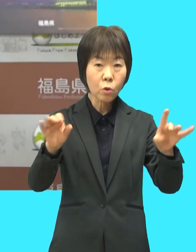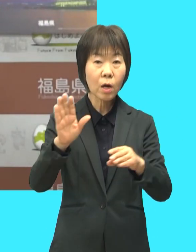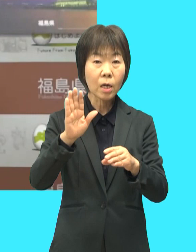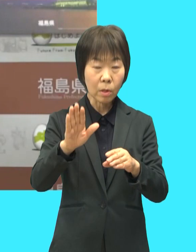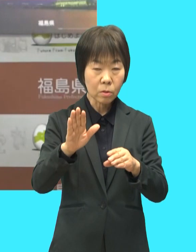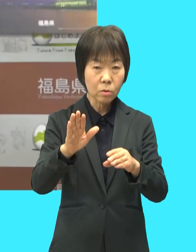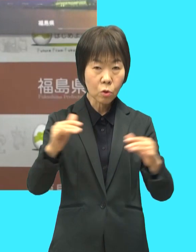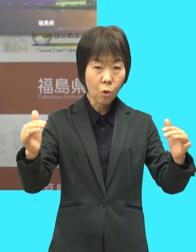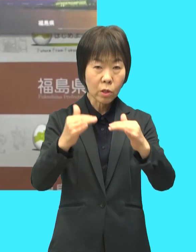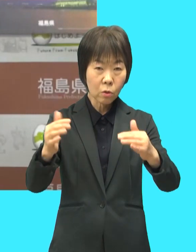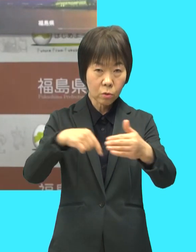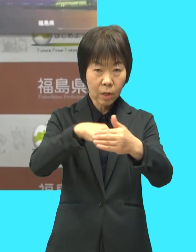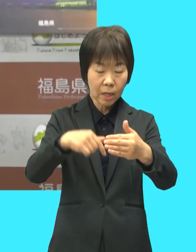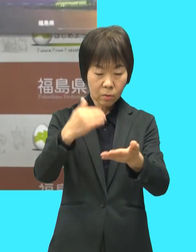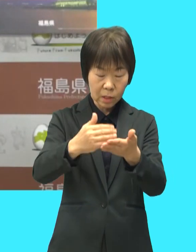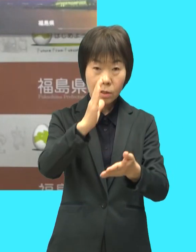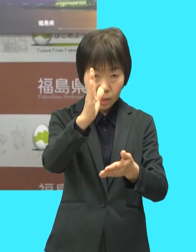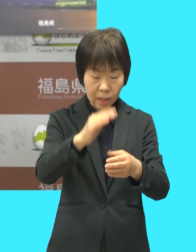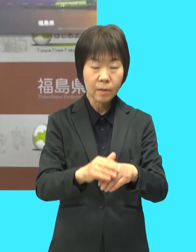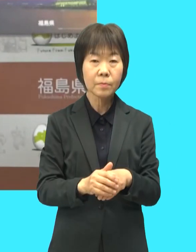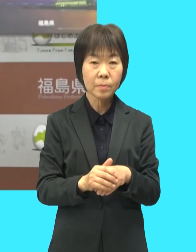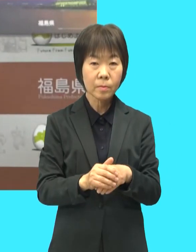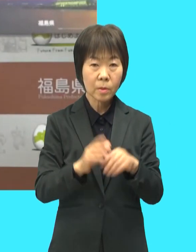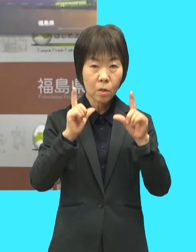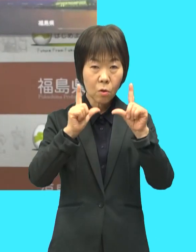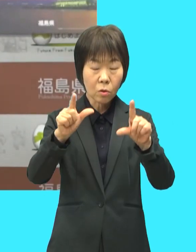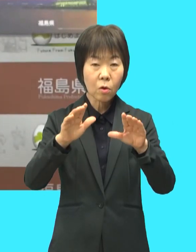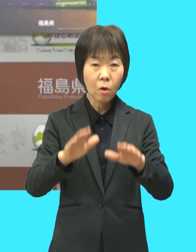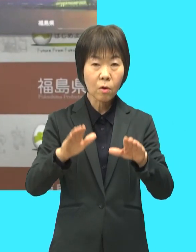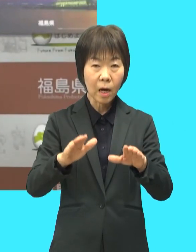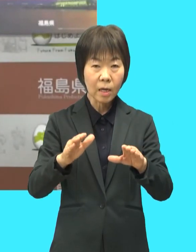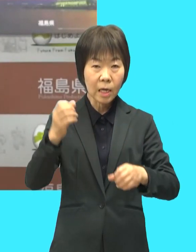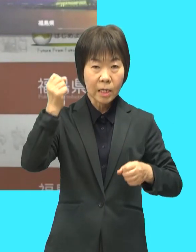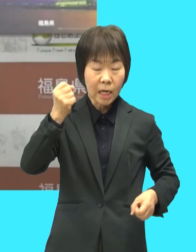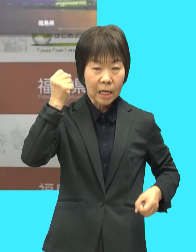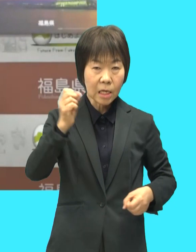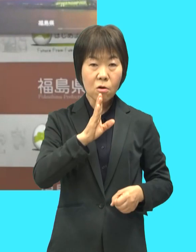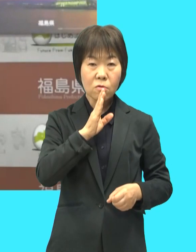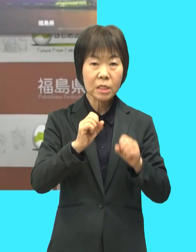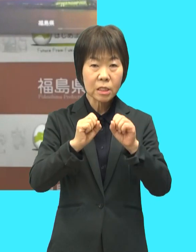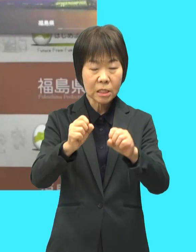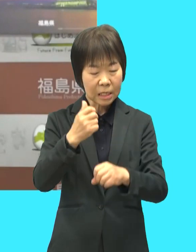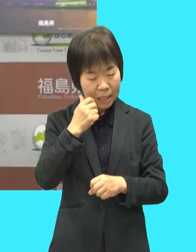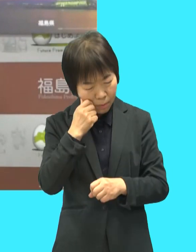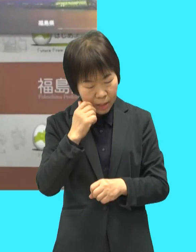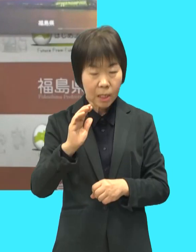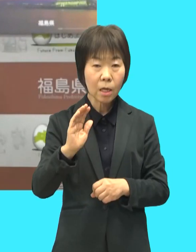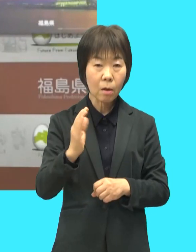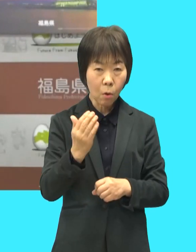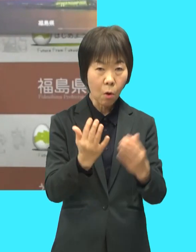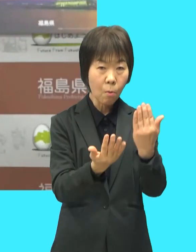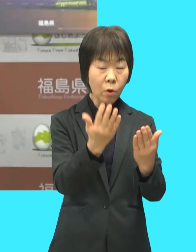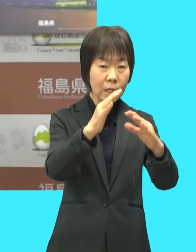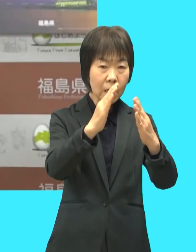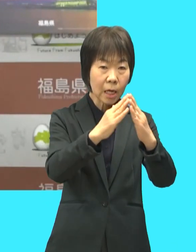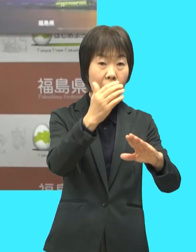議論のところどんなふうになっているのか教えてください。 今回聖火リレーを実施することはできませんでしたが、森